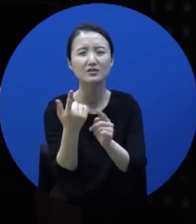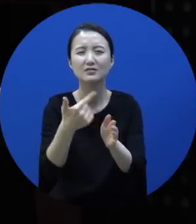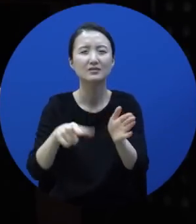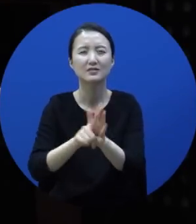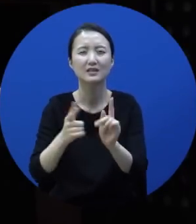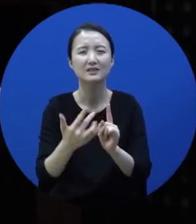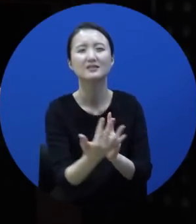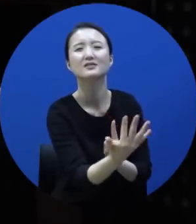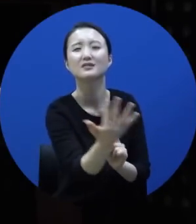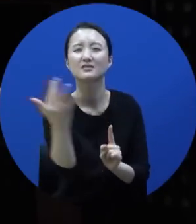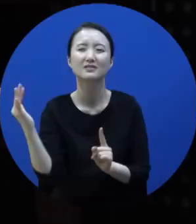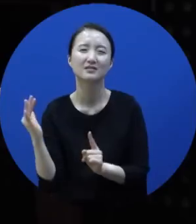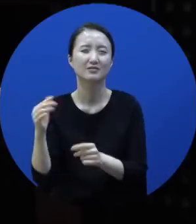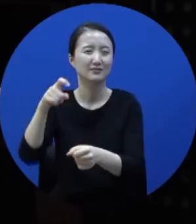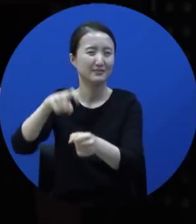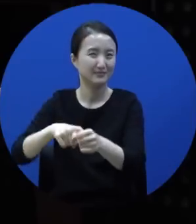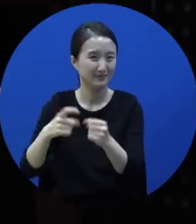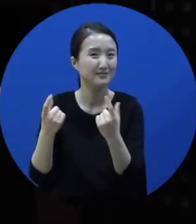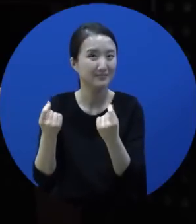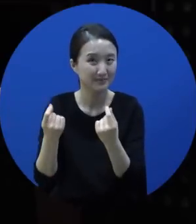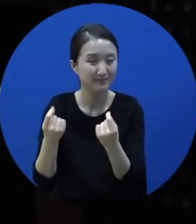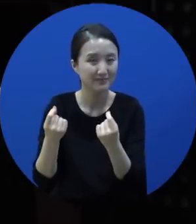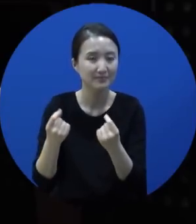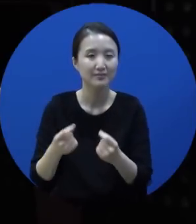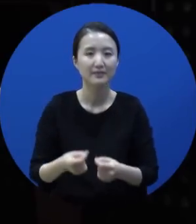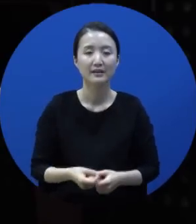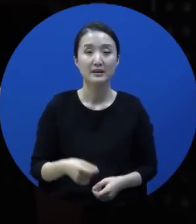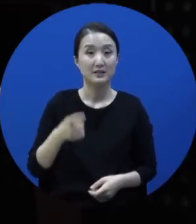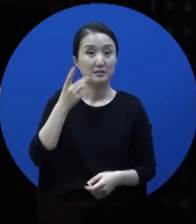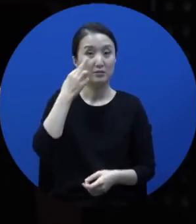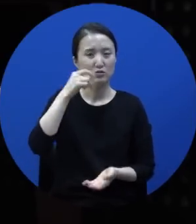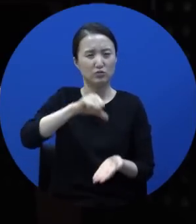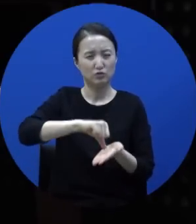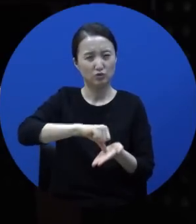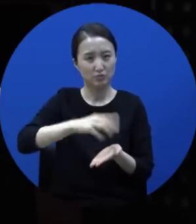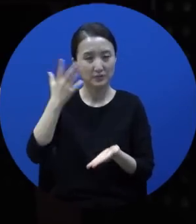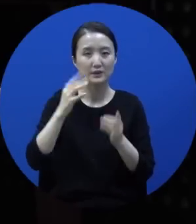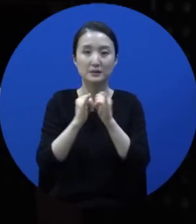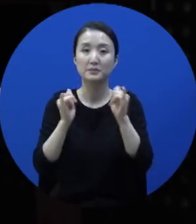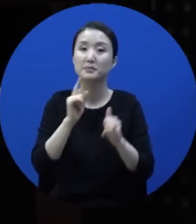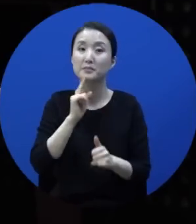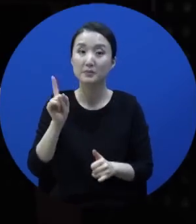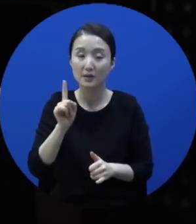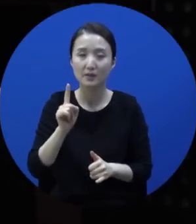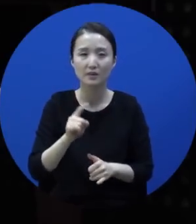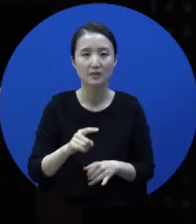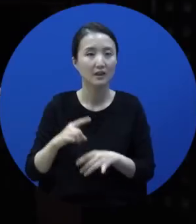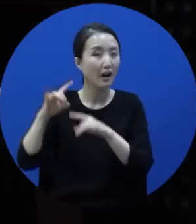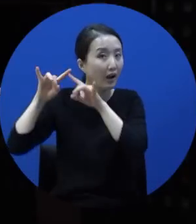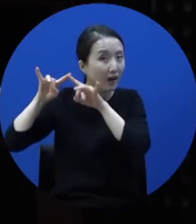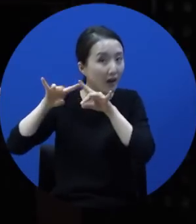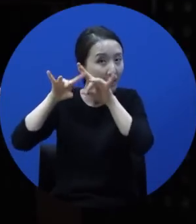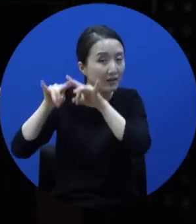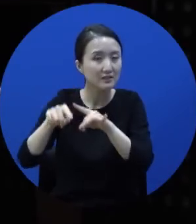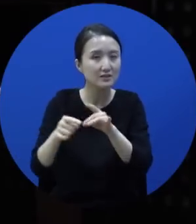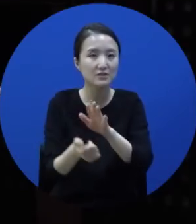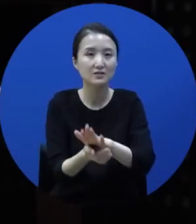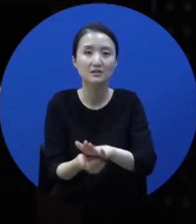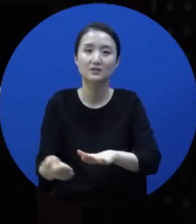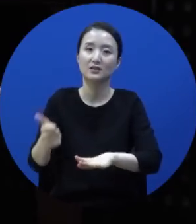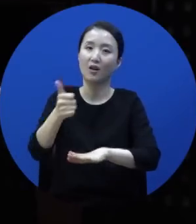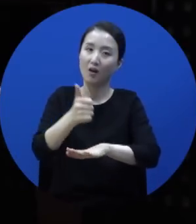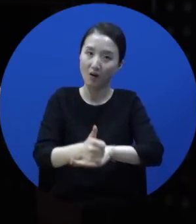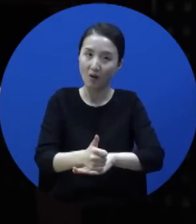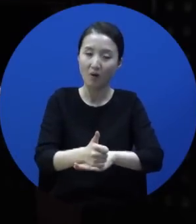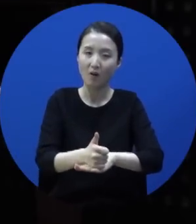라디오에서 성공할 수 있는 멘트는 뭐냐면 1대 다수가 듣는 그 라디오 방송이지만 1대 다수를 향하는 메시지가